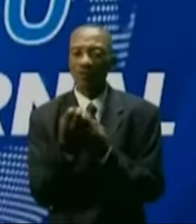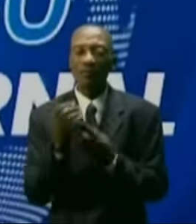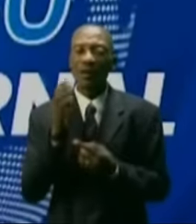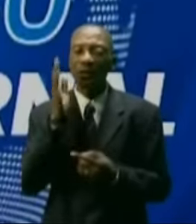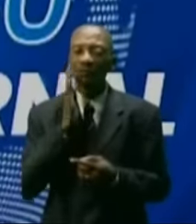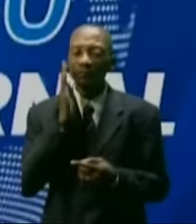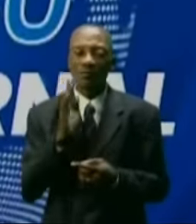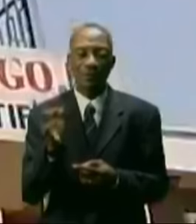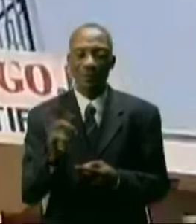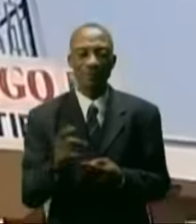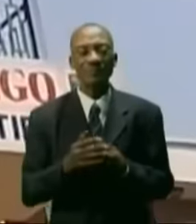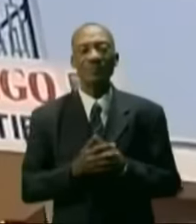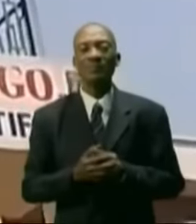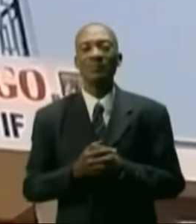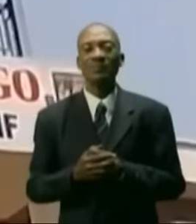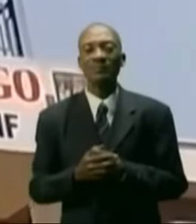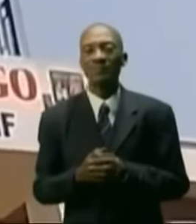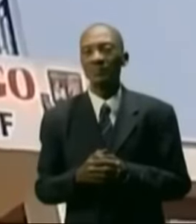David Mubenga.